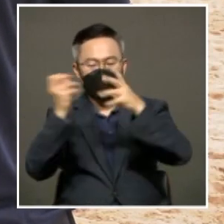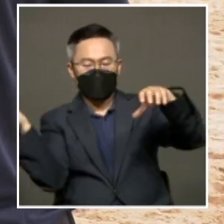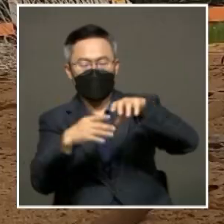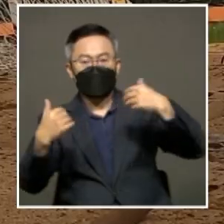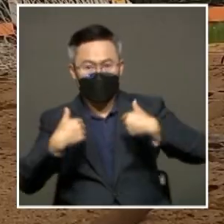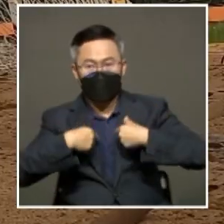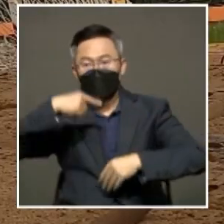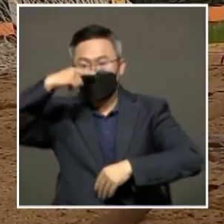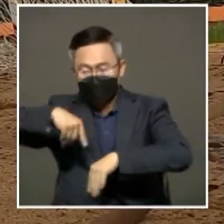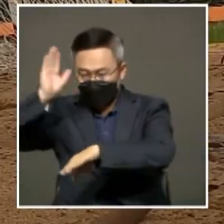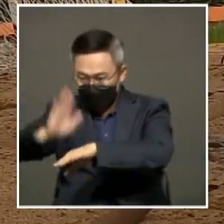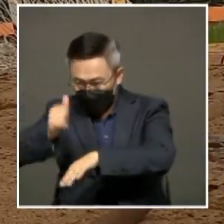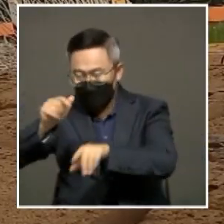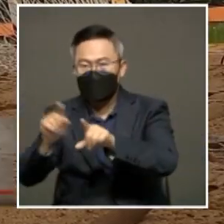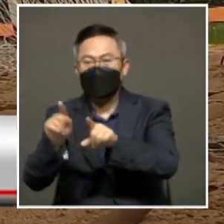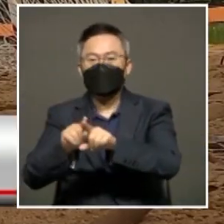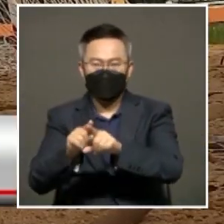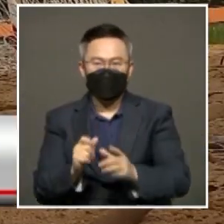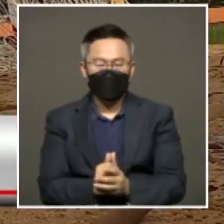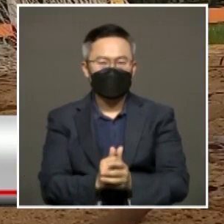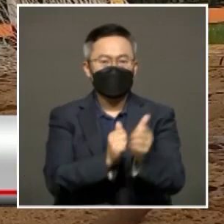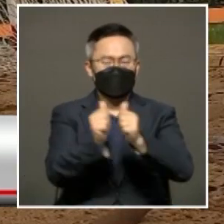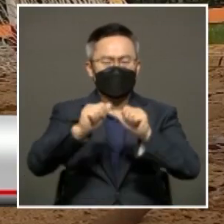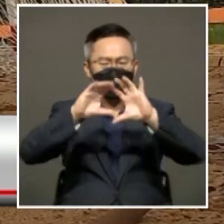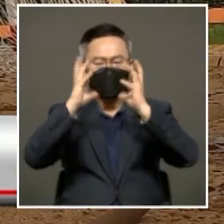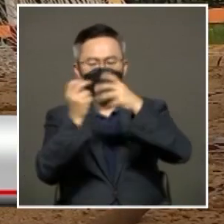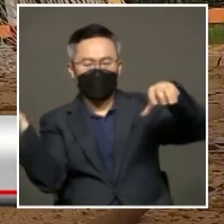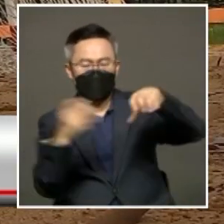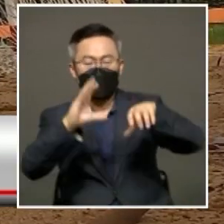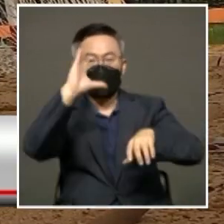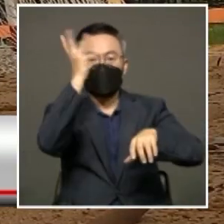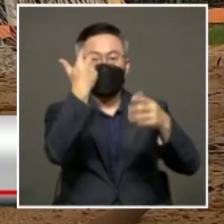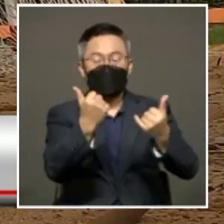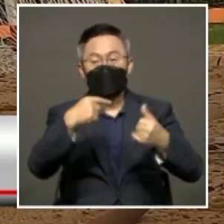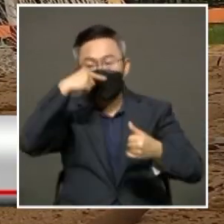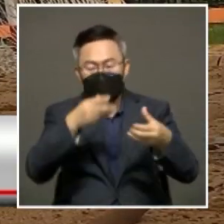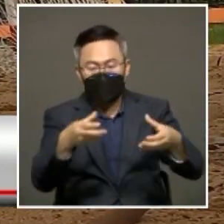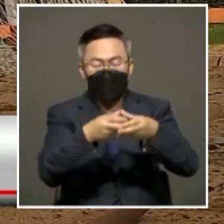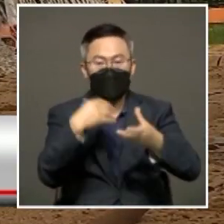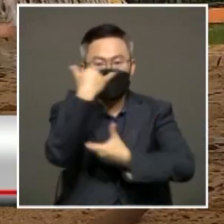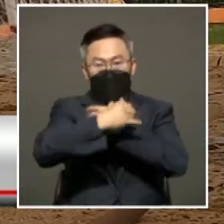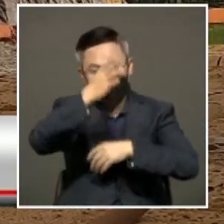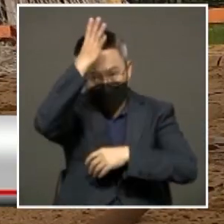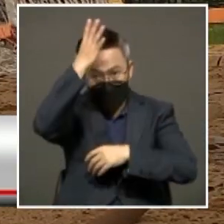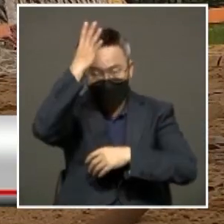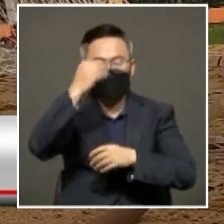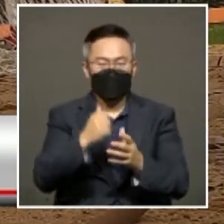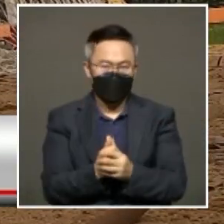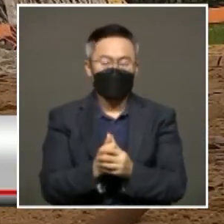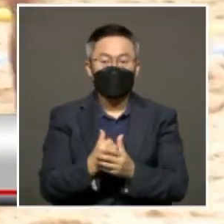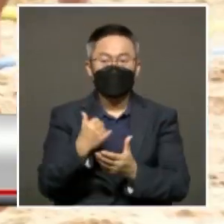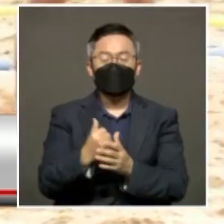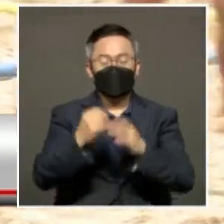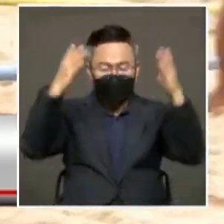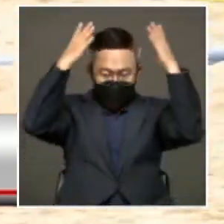านะครับ สำหรับศึกแฮนด์บอลชายหาดชิงแชมป์โลกคนนี้ทีมไทยอยู่ร่วมกลุ่มกับกรีซเจ้าภาพและเป็นแชมป์เก่าเม็ก